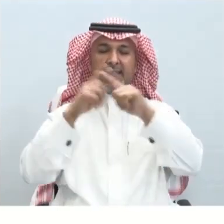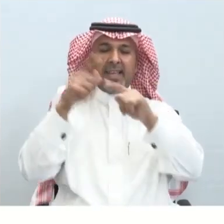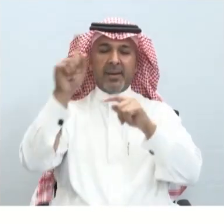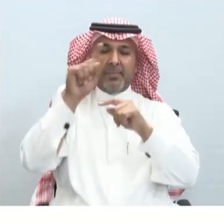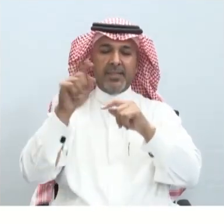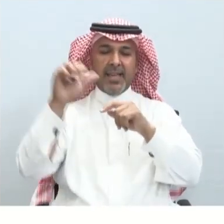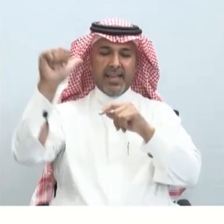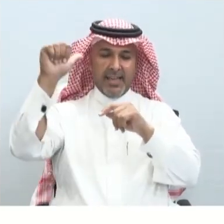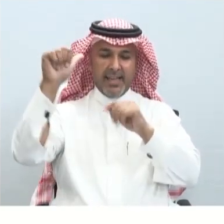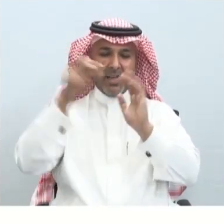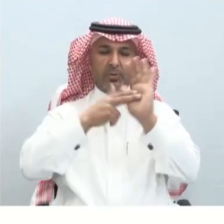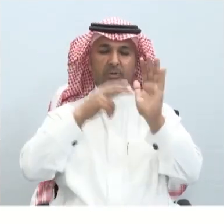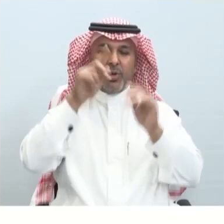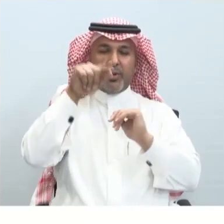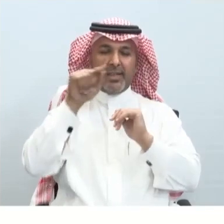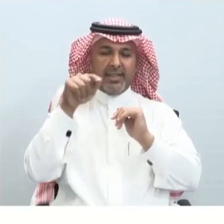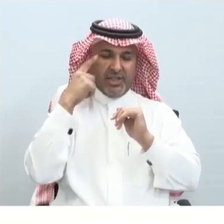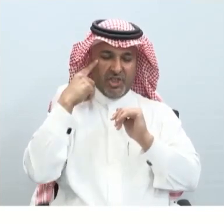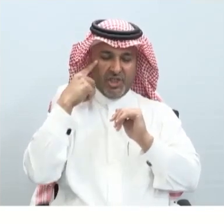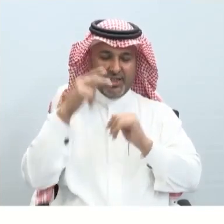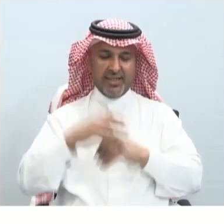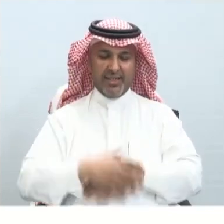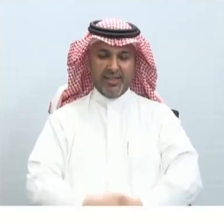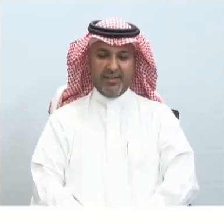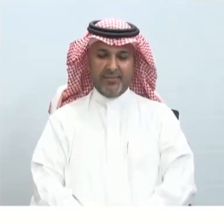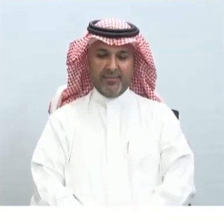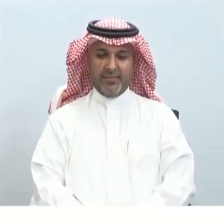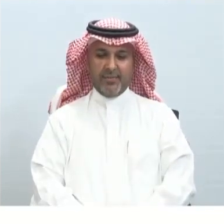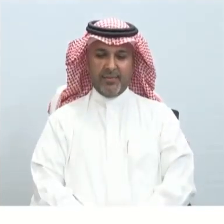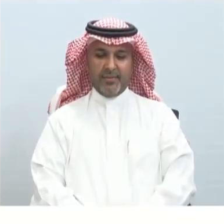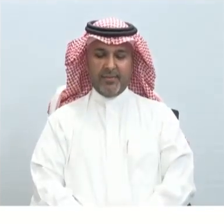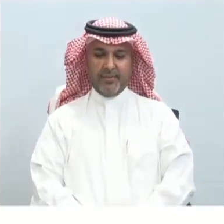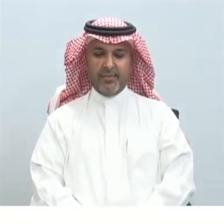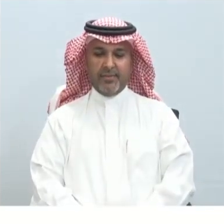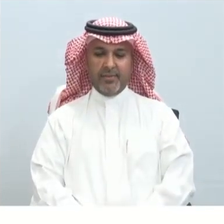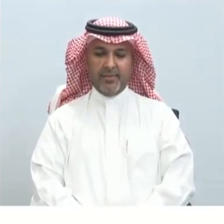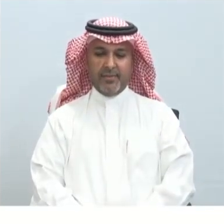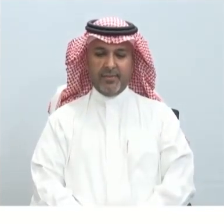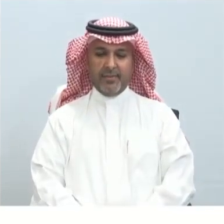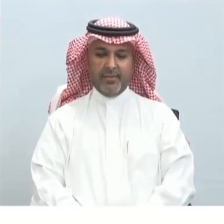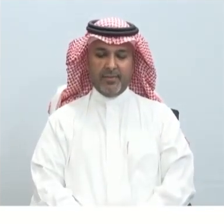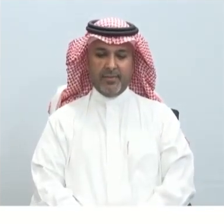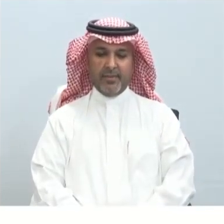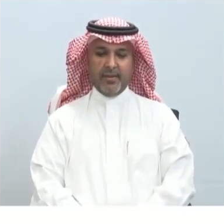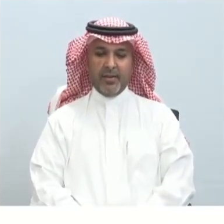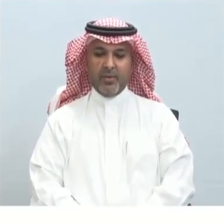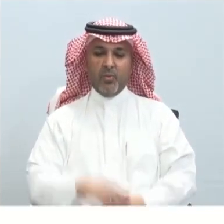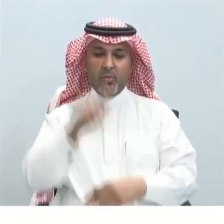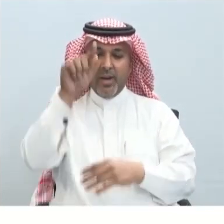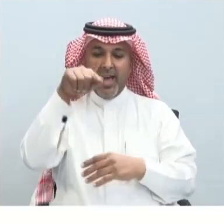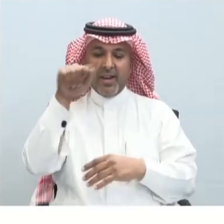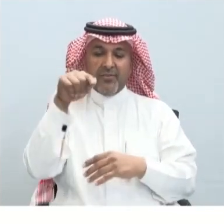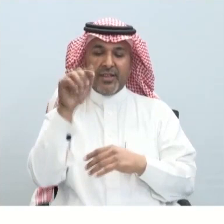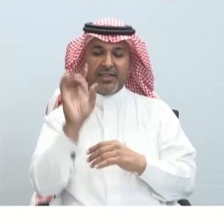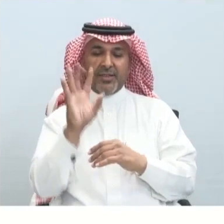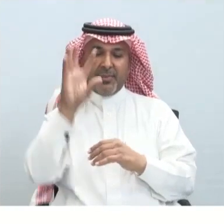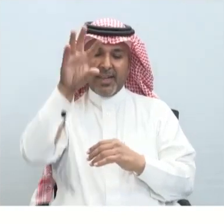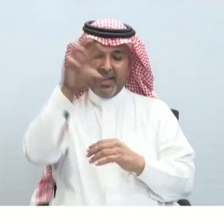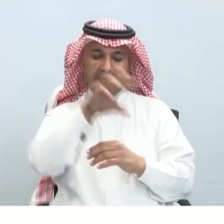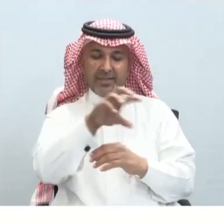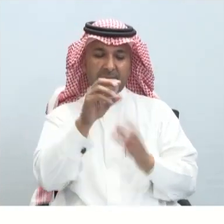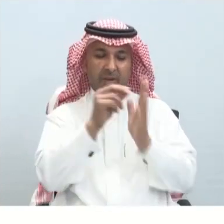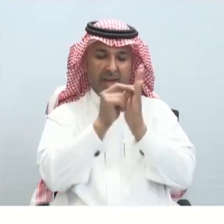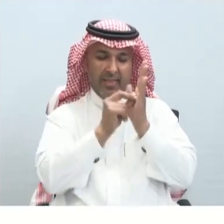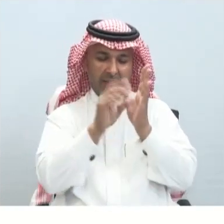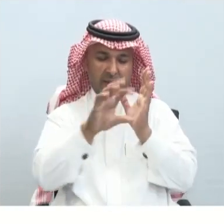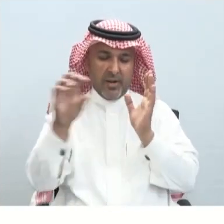ساين الزاويه اي ومنها يعني استنتجنا ان هذا ينطبق ليس فقط على الضلعين بي وسي والزاويه